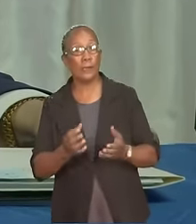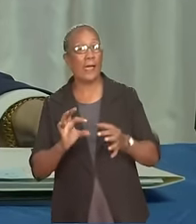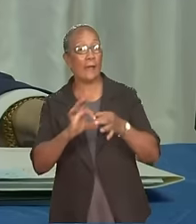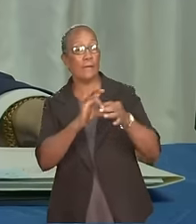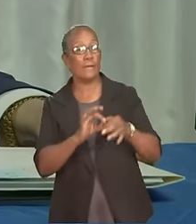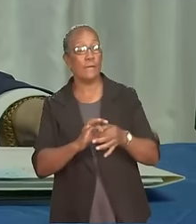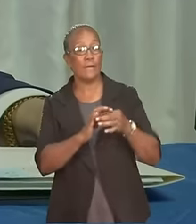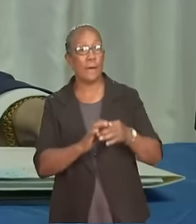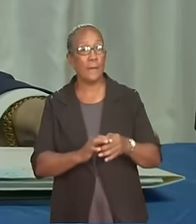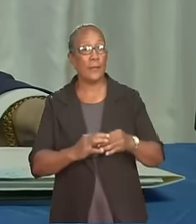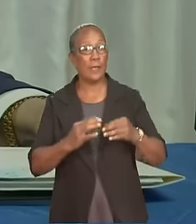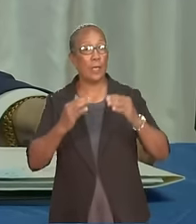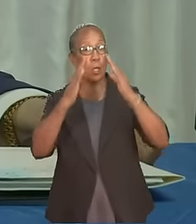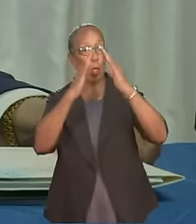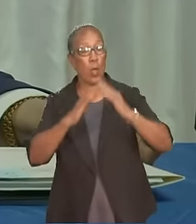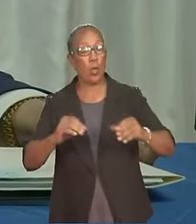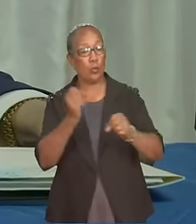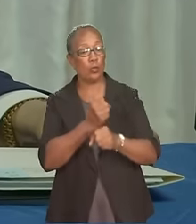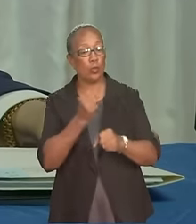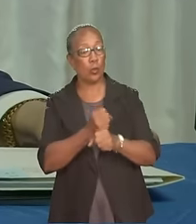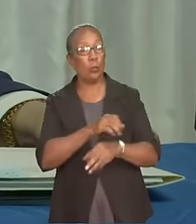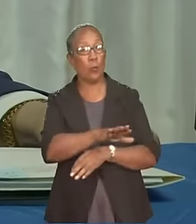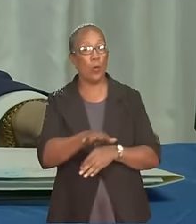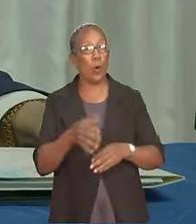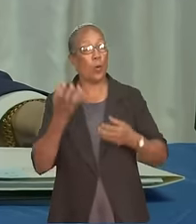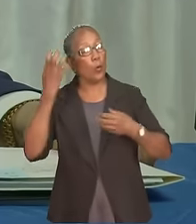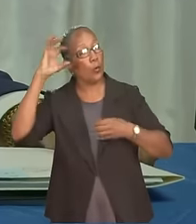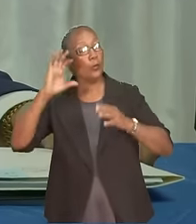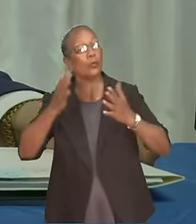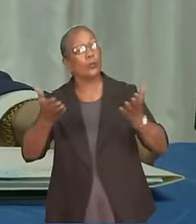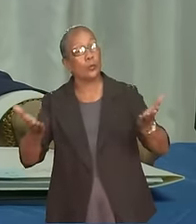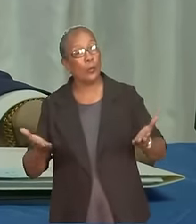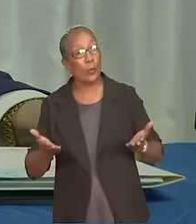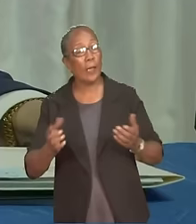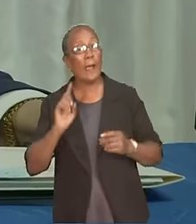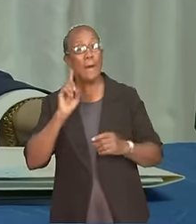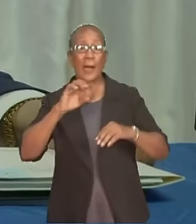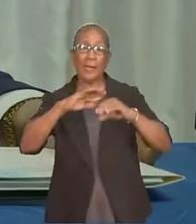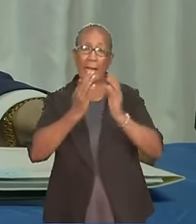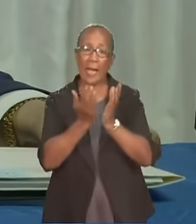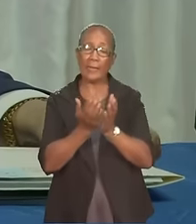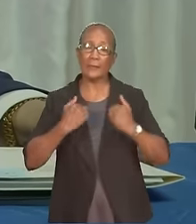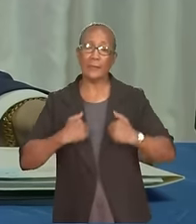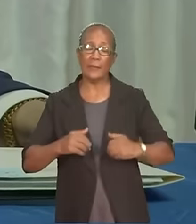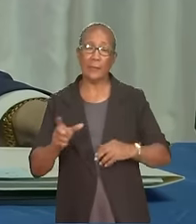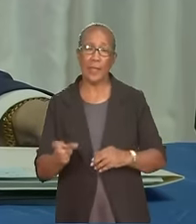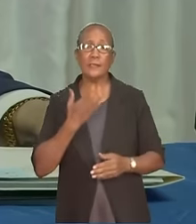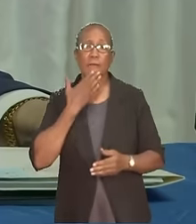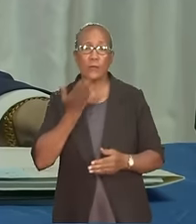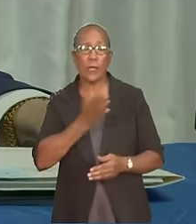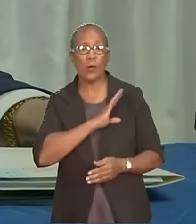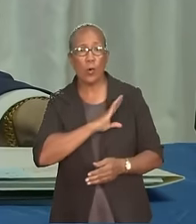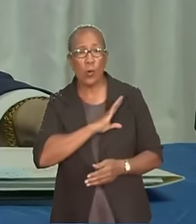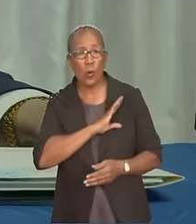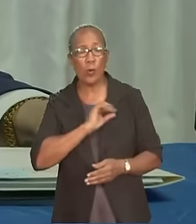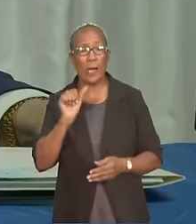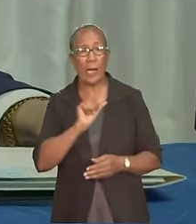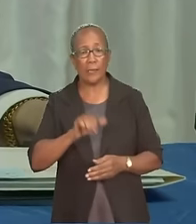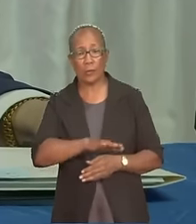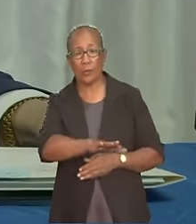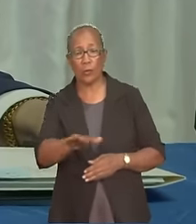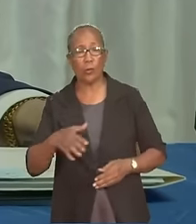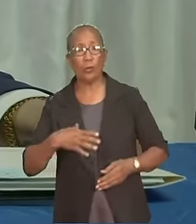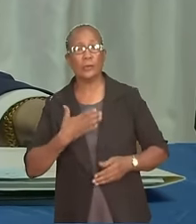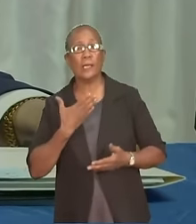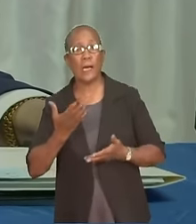mensen bouwen op het erf, is cultuur. Maar al deze mensen vragen ook gronden aan, omdat ze geen